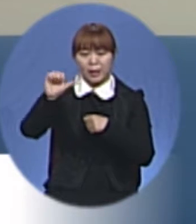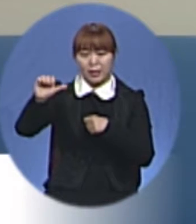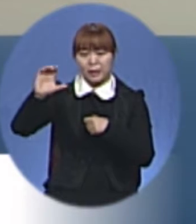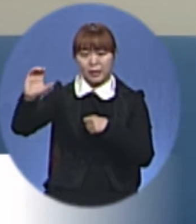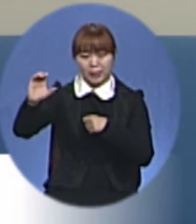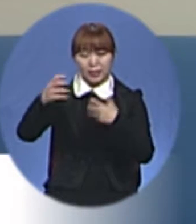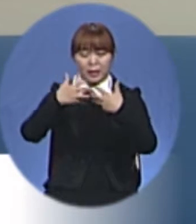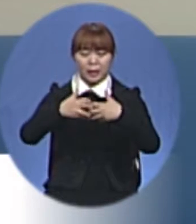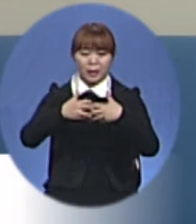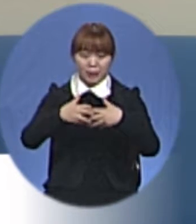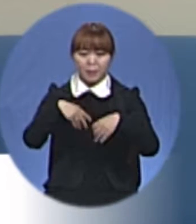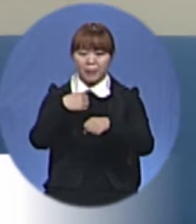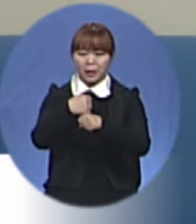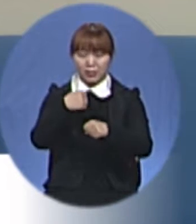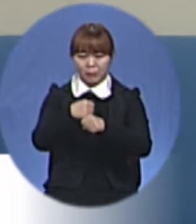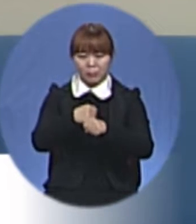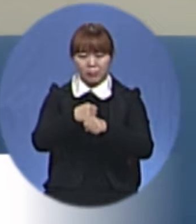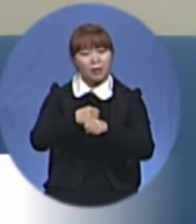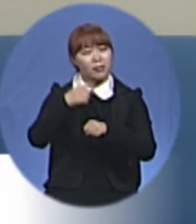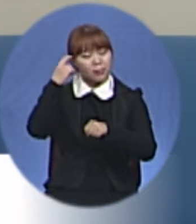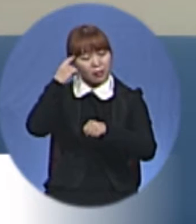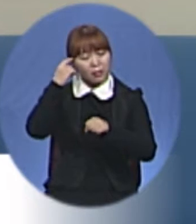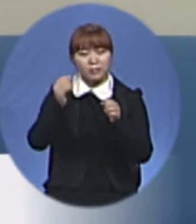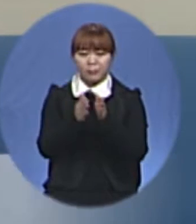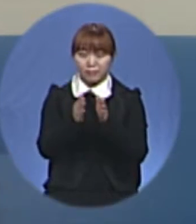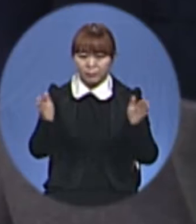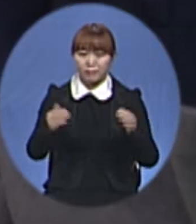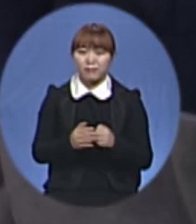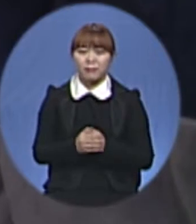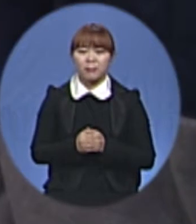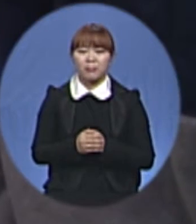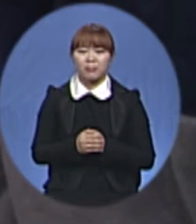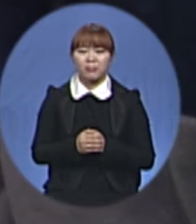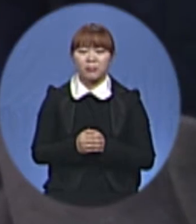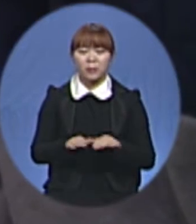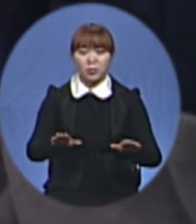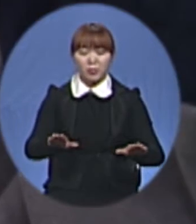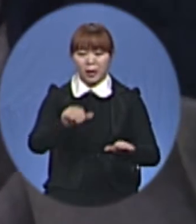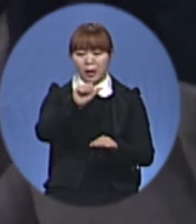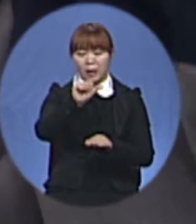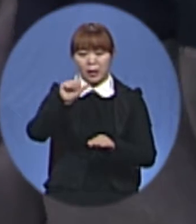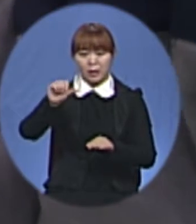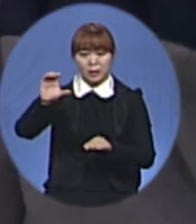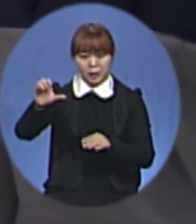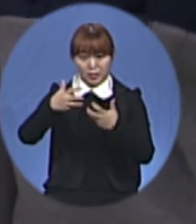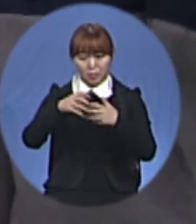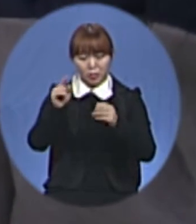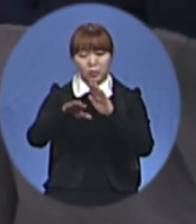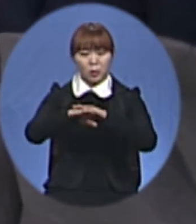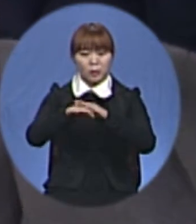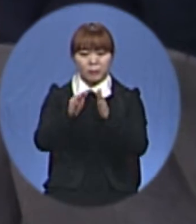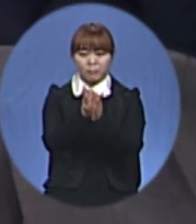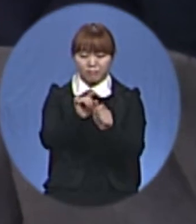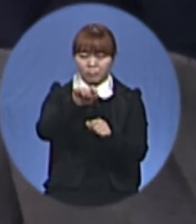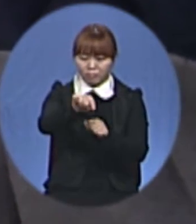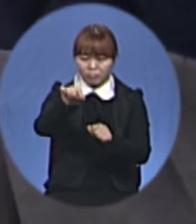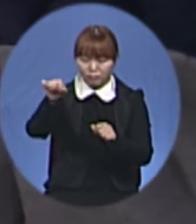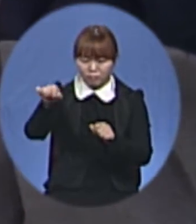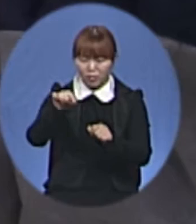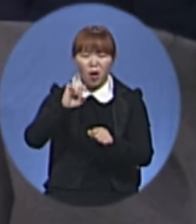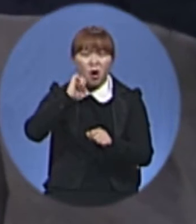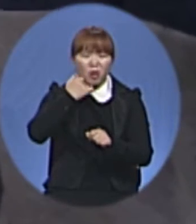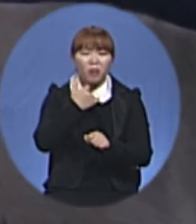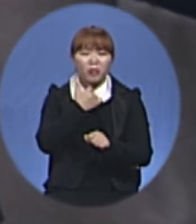AAC 기구들을 조금 개발에 착수를 하게 됐고요. 이번 AAC 기기는 손으로 직접 터치하는 데 어려움이